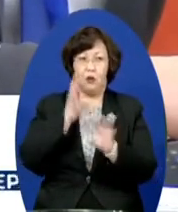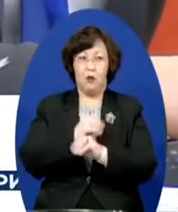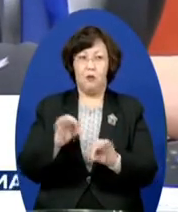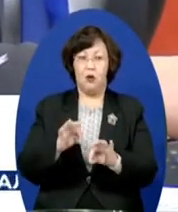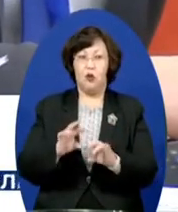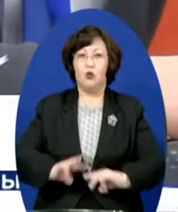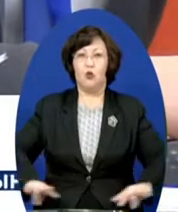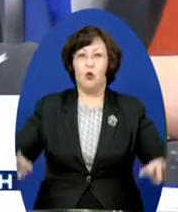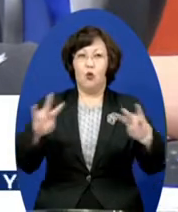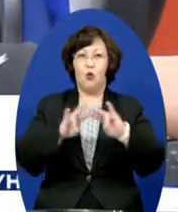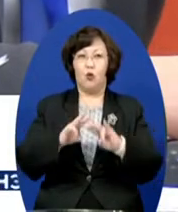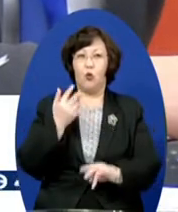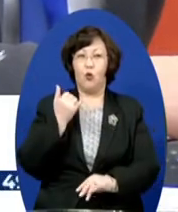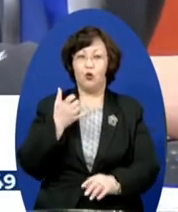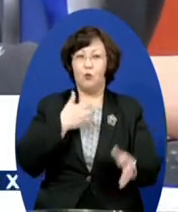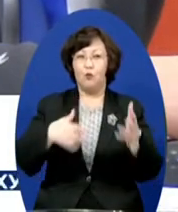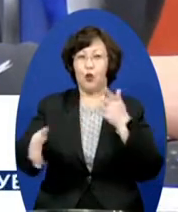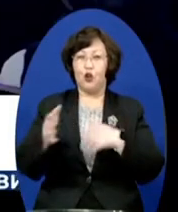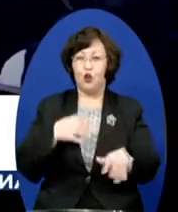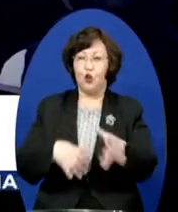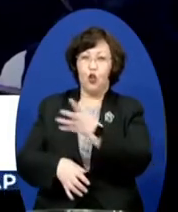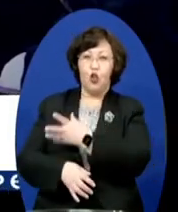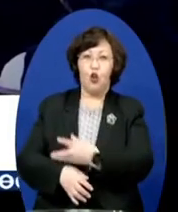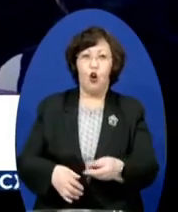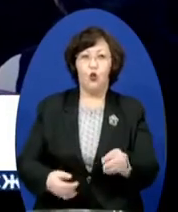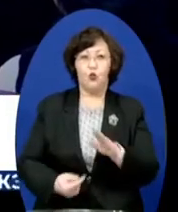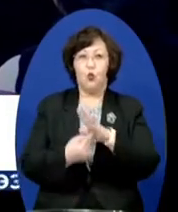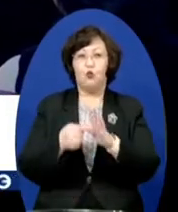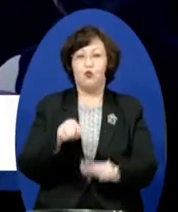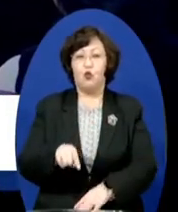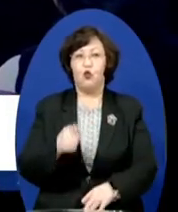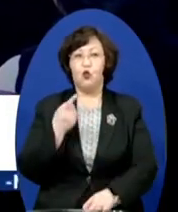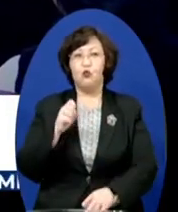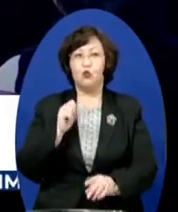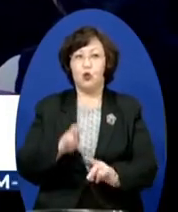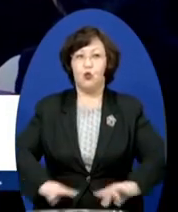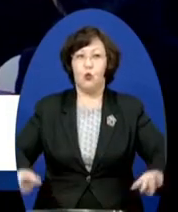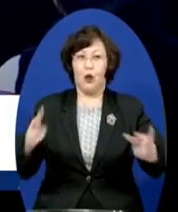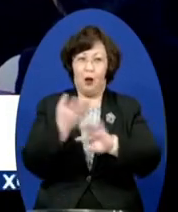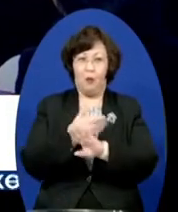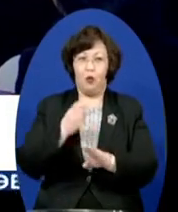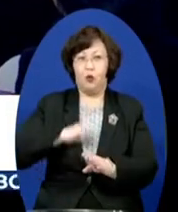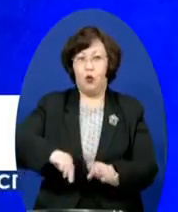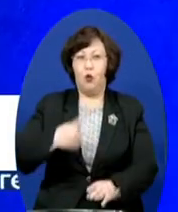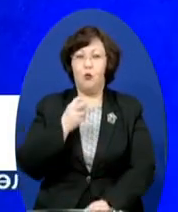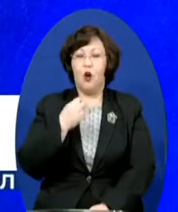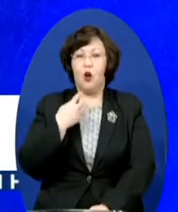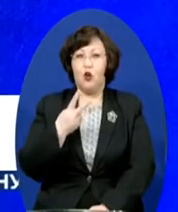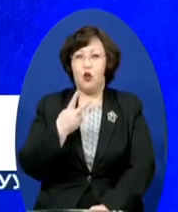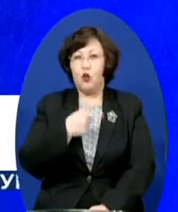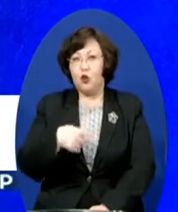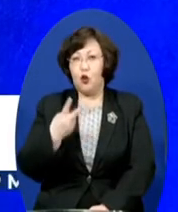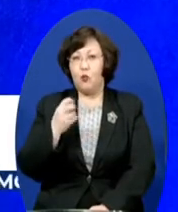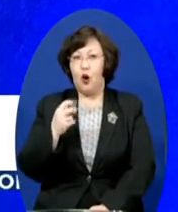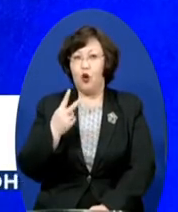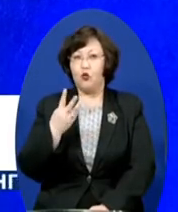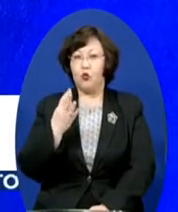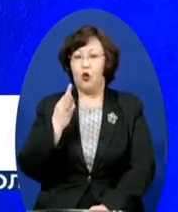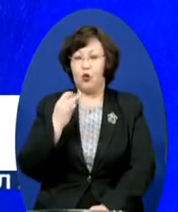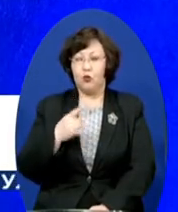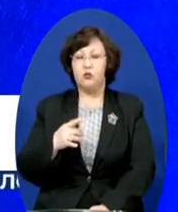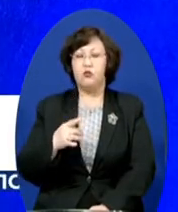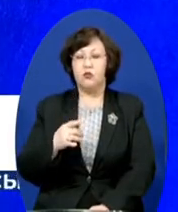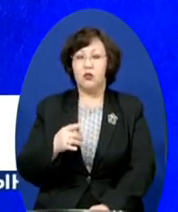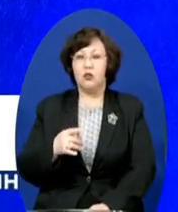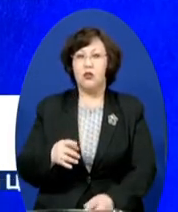зэрэгс нуурын усыг бол бохирдуулах үндсэн шалтгаан болж байна гэж үзэж байна. Хөвсөл нуурыг хамгаалах үүднээс 2022-оос 2024 онд эрэг